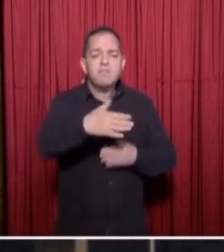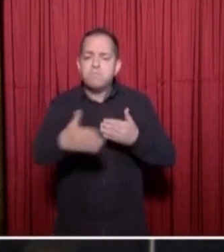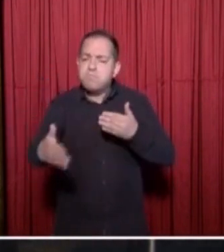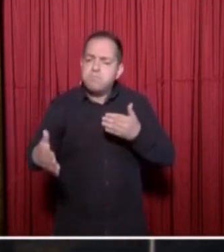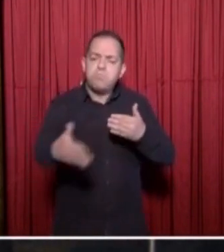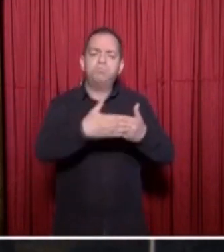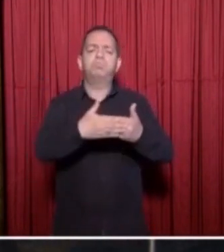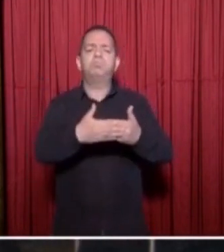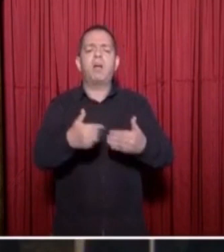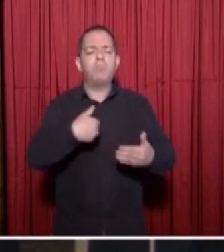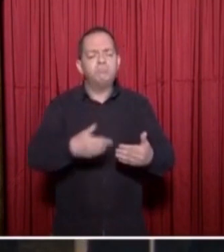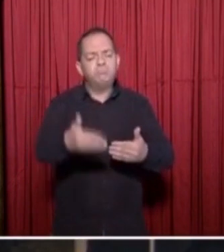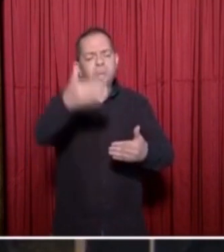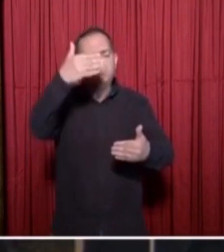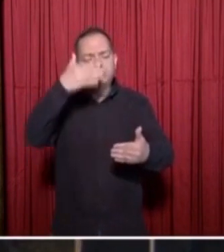βασιλείας